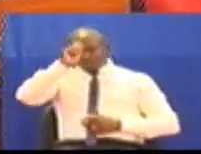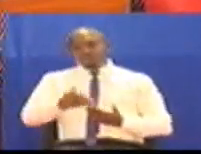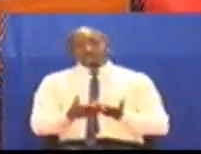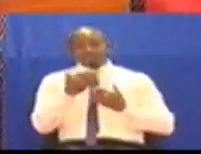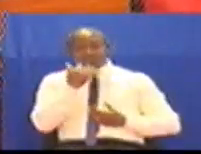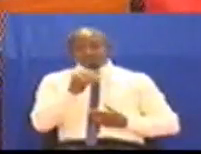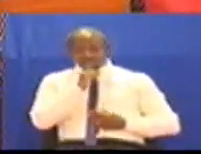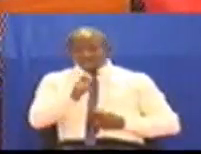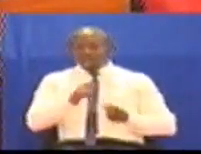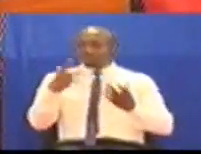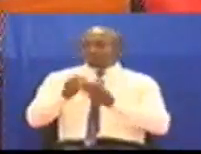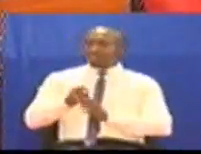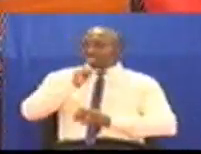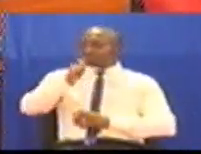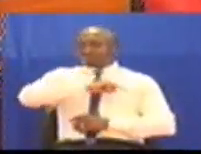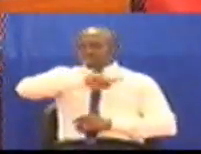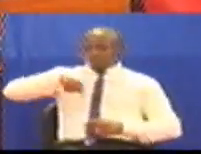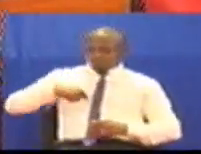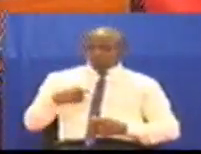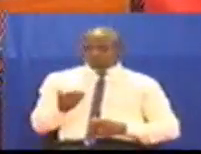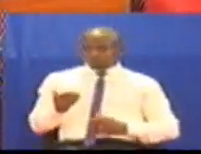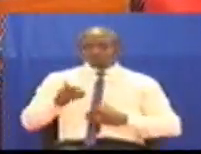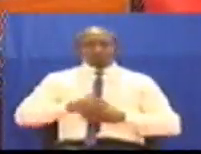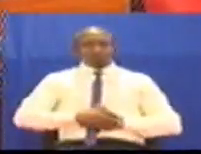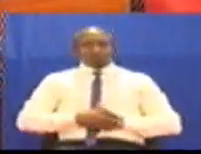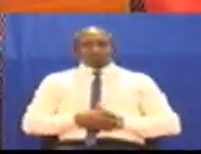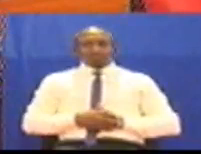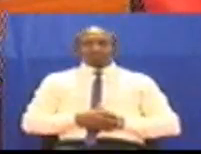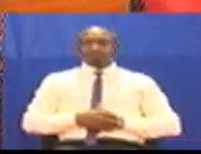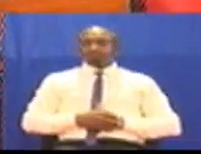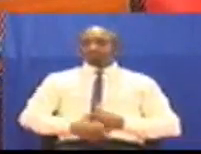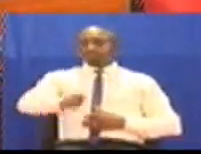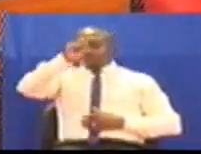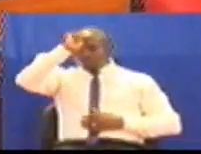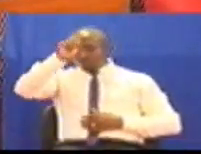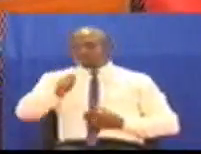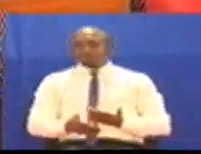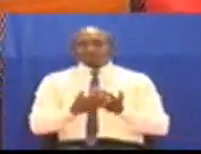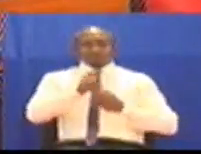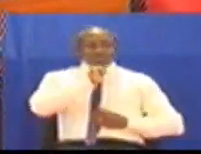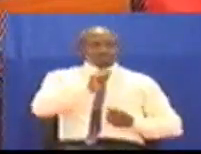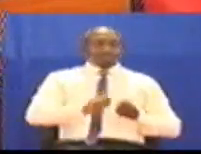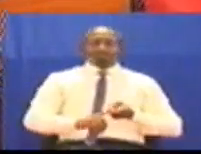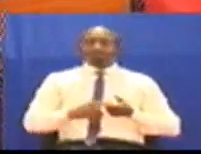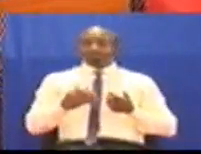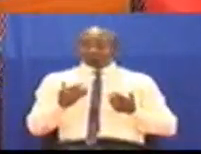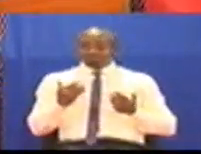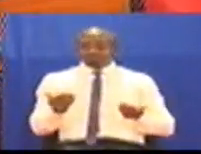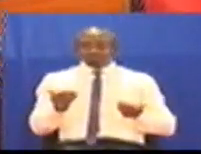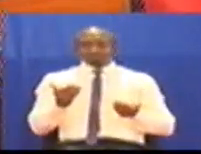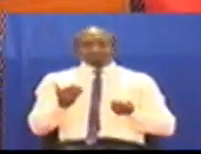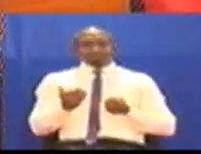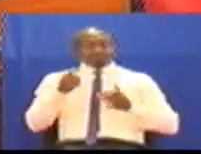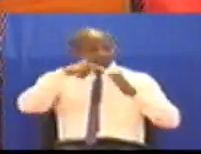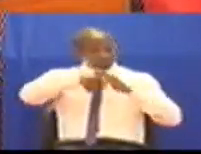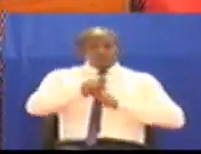wewe pamoja na spika wetu wa bunge hili. Mheshimiwa Naibu Spika, baada ya pongezi hizi ninaenda sasa